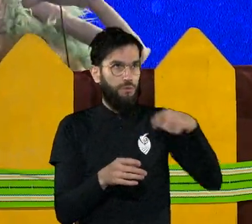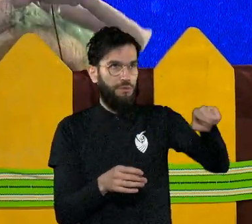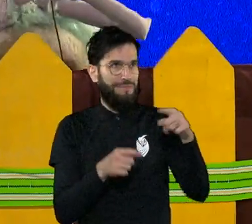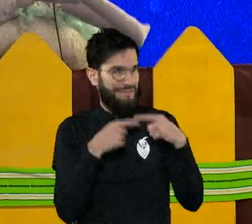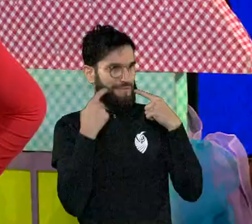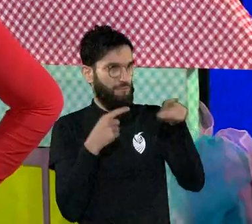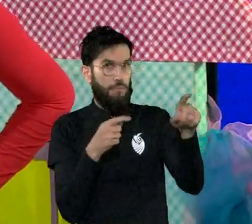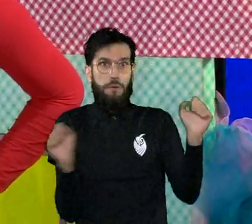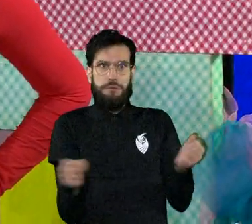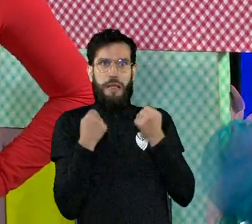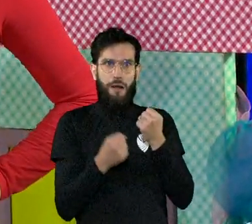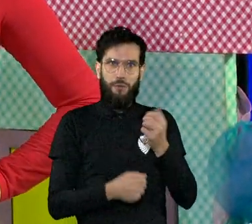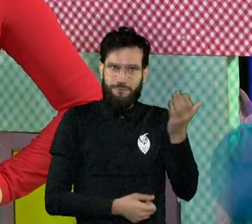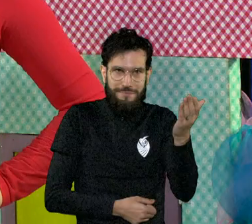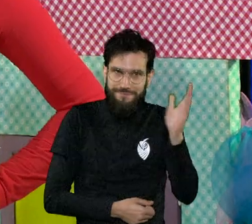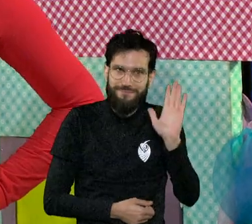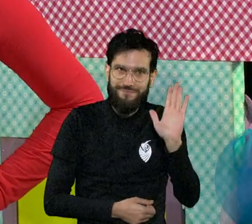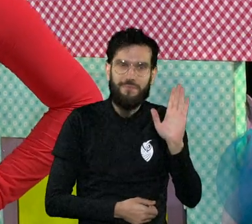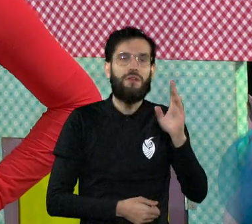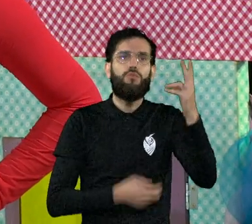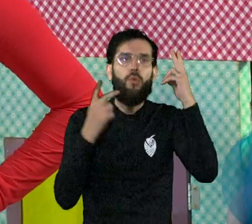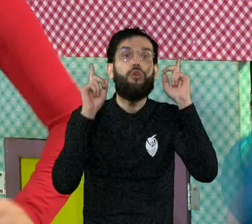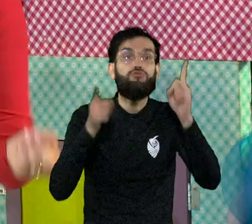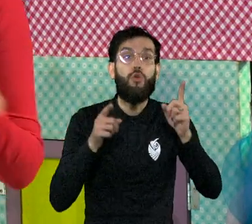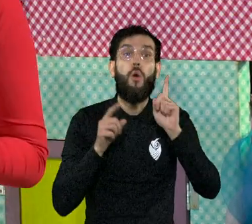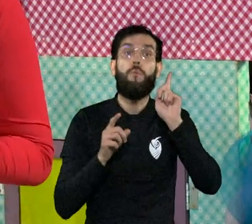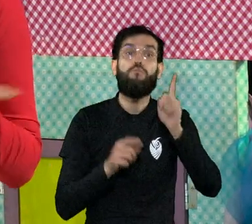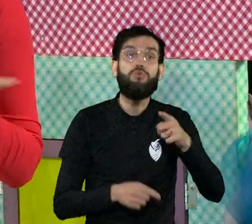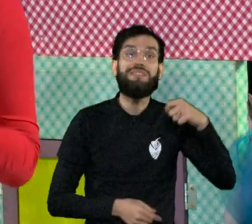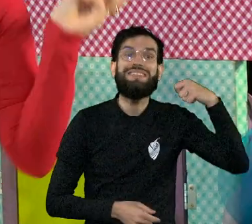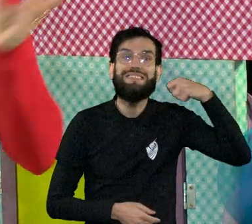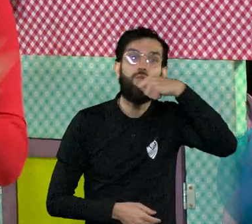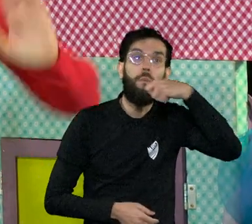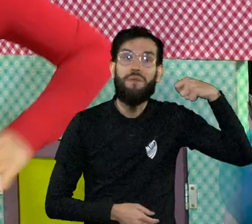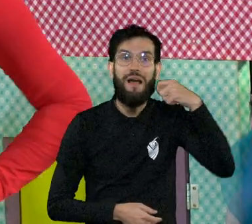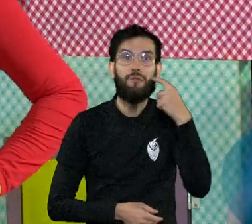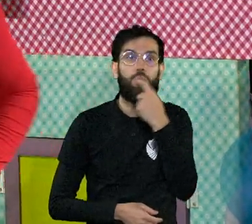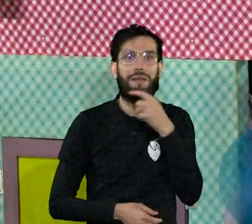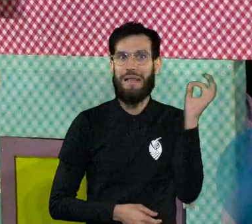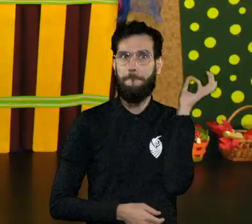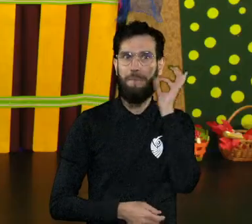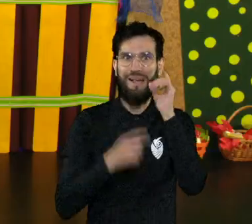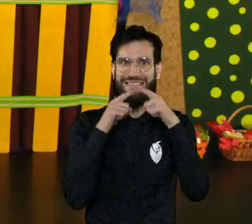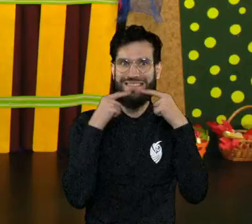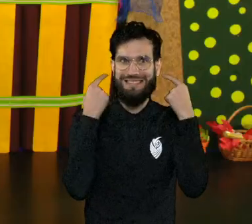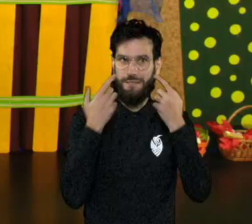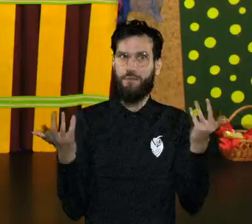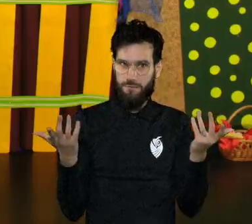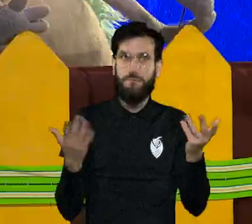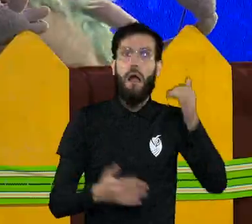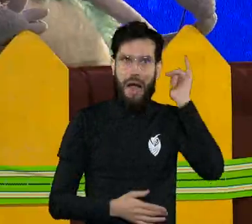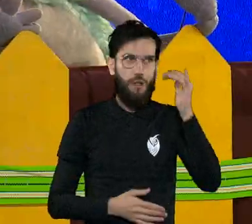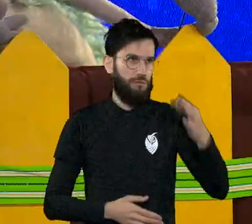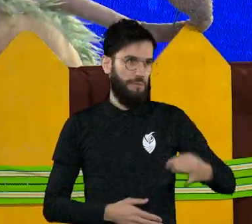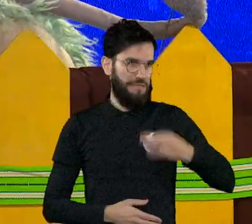Ja viem, čo myslíš, Hanička. Že si musíme umývať zúbky, aby boli čisté, zdravé a pekné. Presne tak, uhádla si